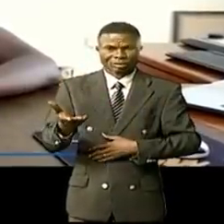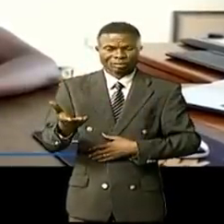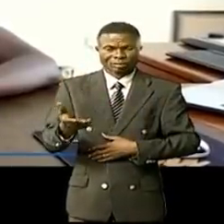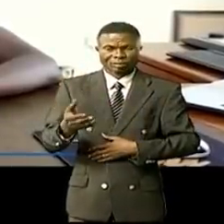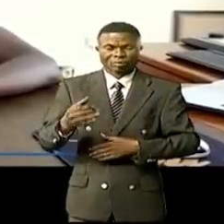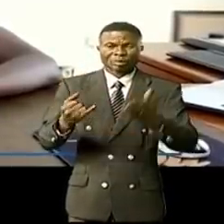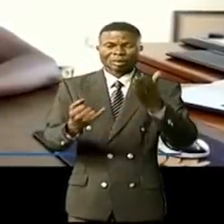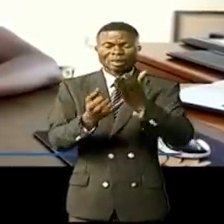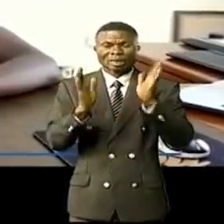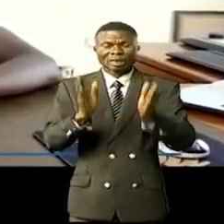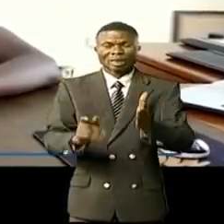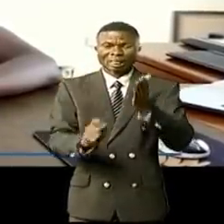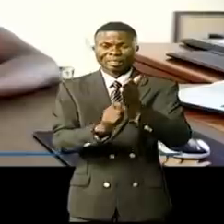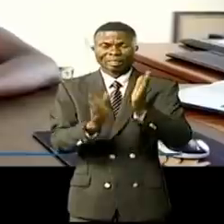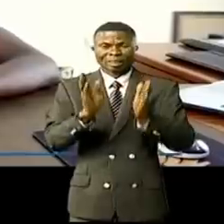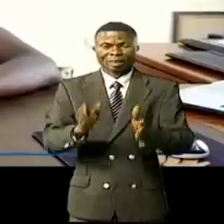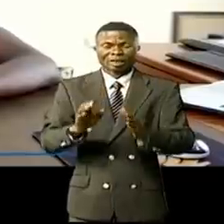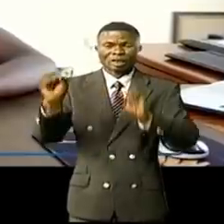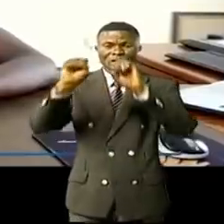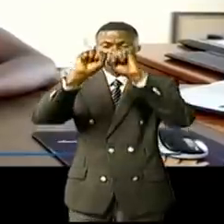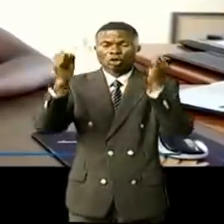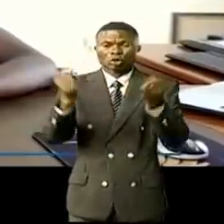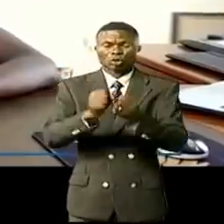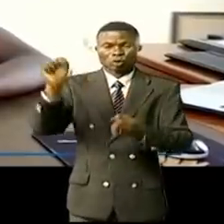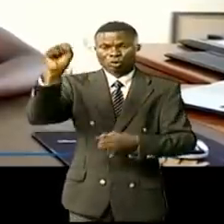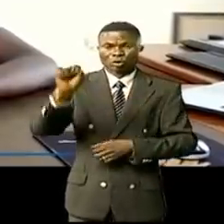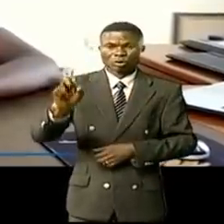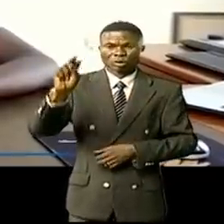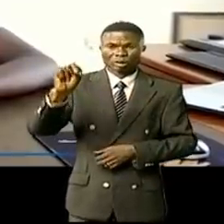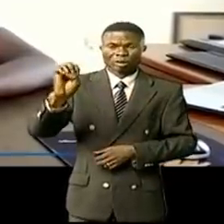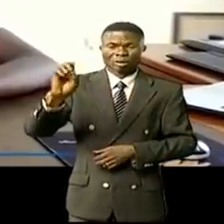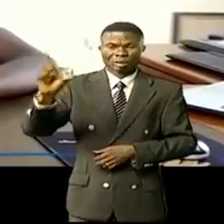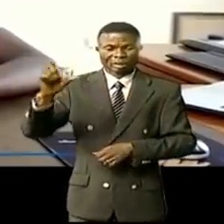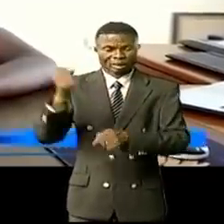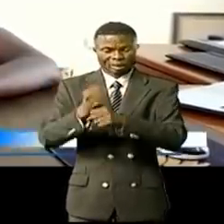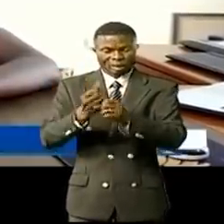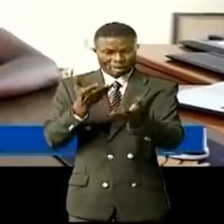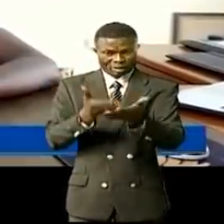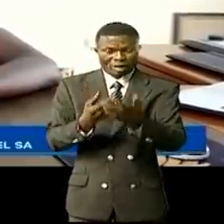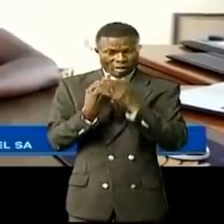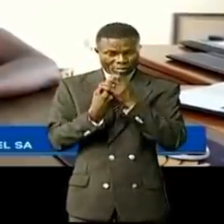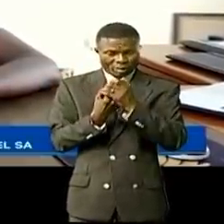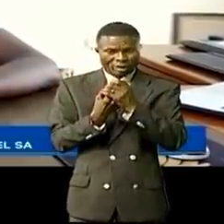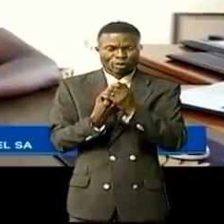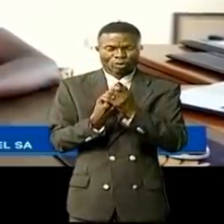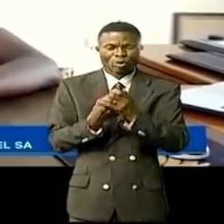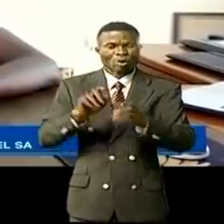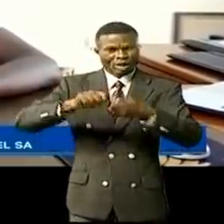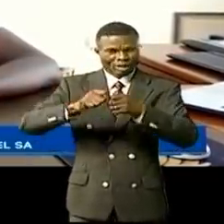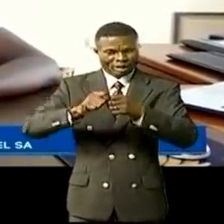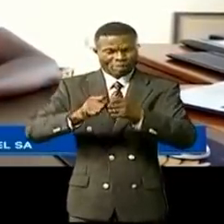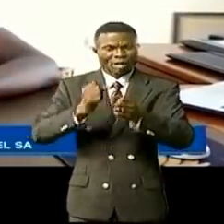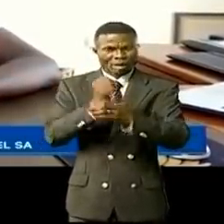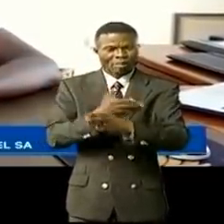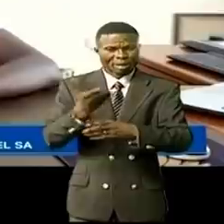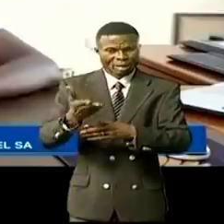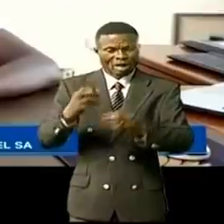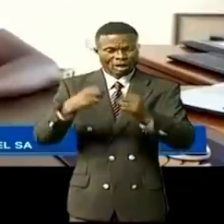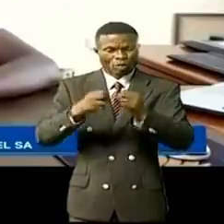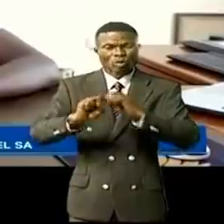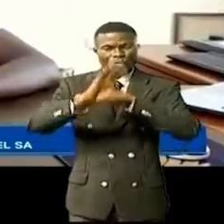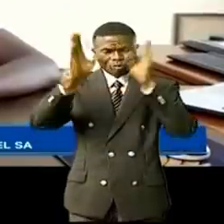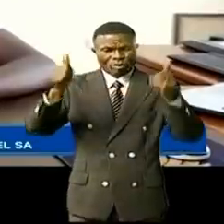ingénieurs et techniciens de SNED Inga sont à pied d'œuvre et je crois que d'ici là, nous pourrons déjà remettre la première